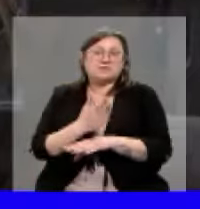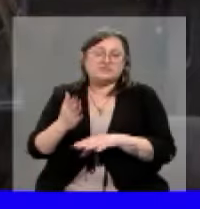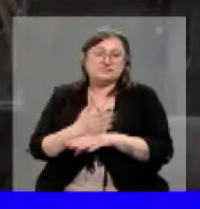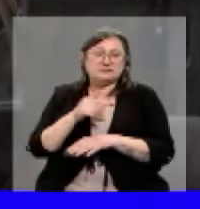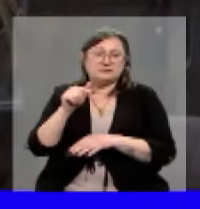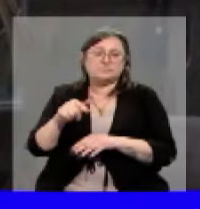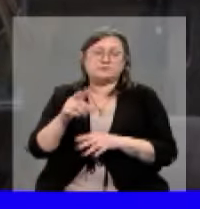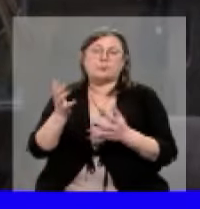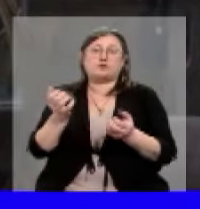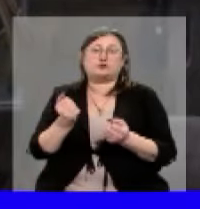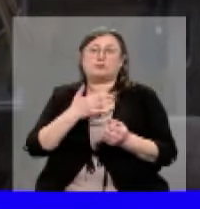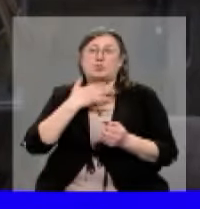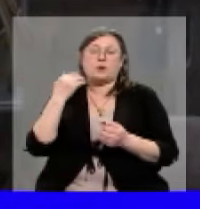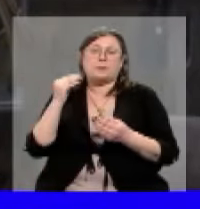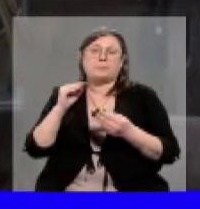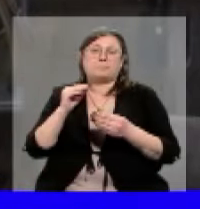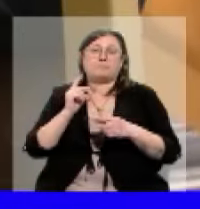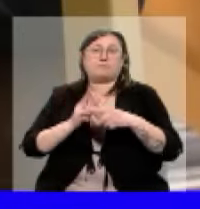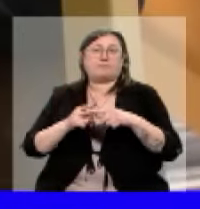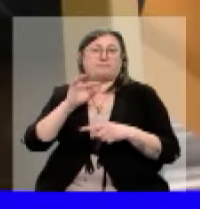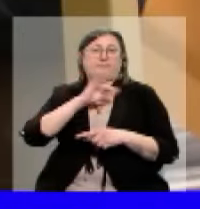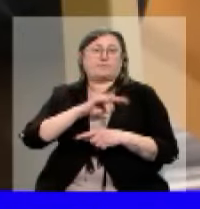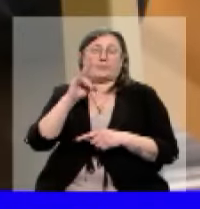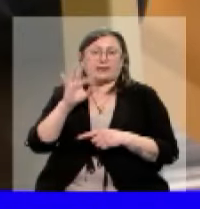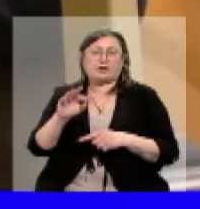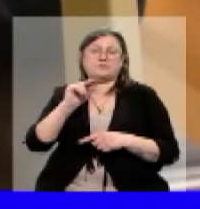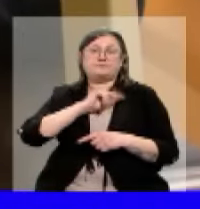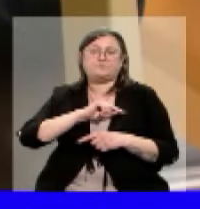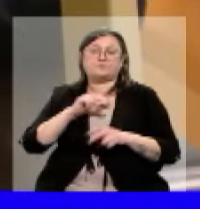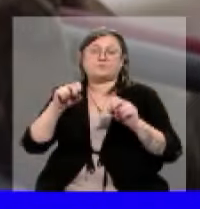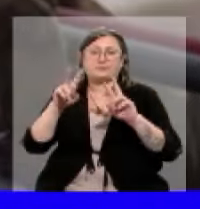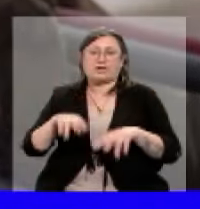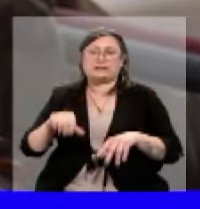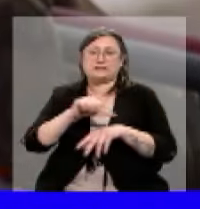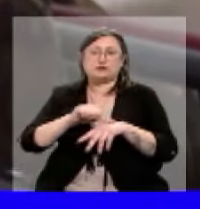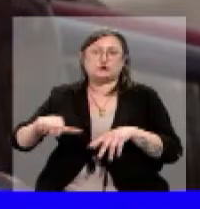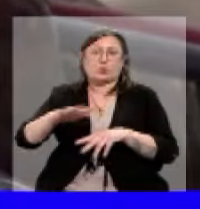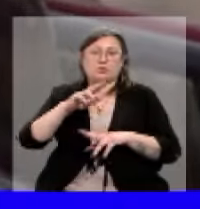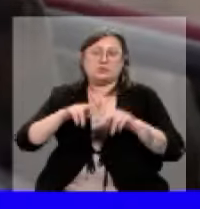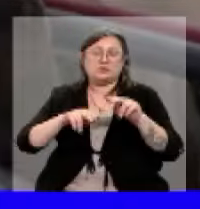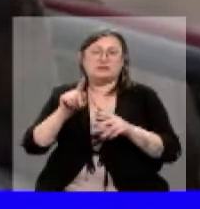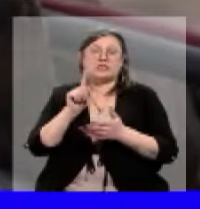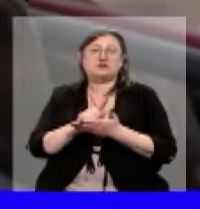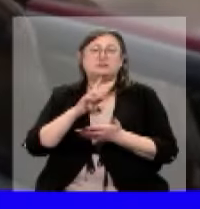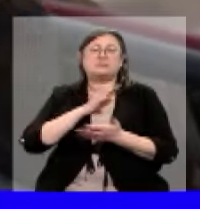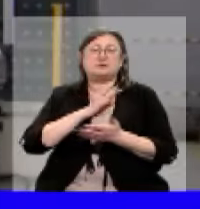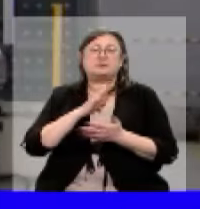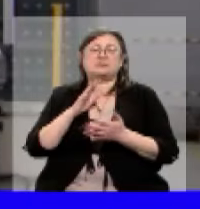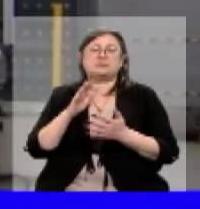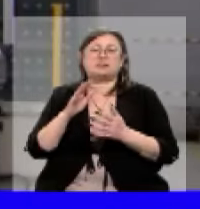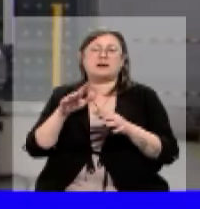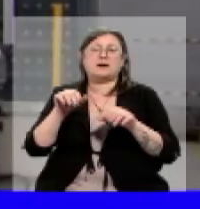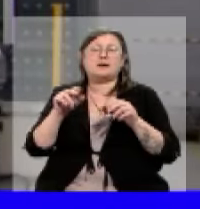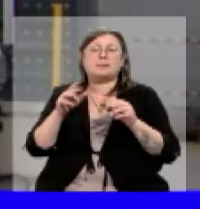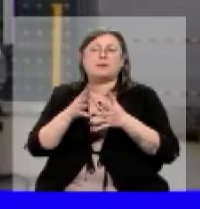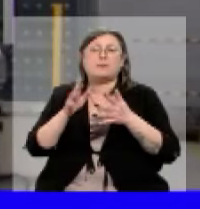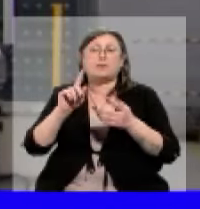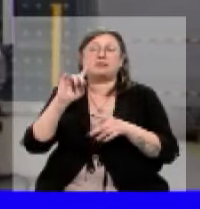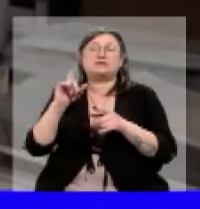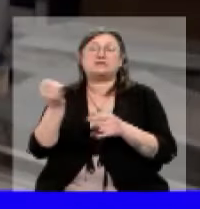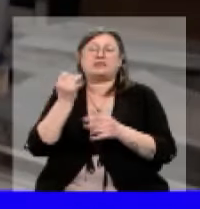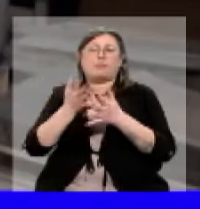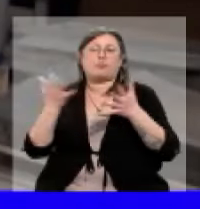жасалады. Бірақ инвестиция тартудың құралына айналып, өндірісті арттыру тиіс арнайы аймақтардың жұмысы көңіл көншітпейді. Тіпті кейбірі жартылай